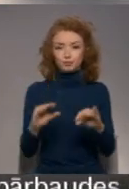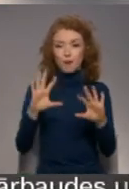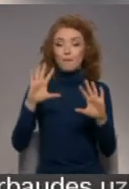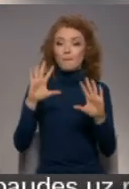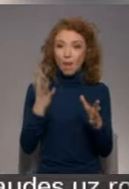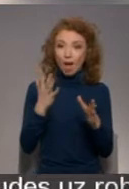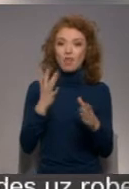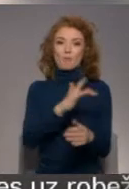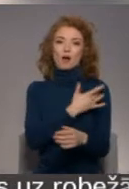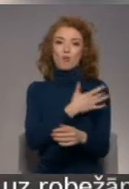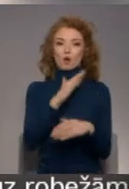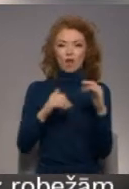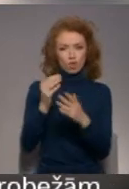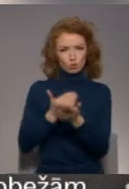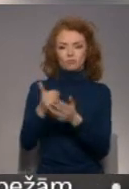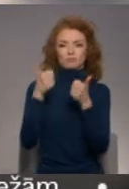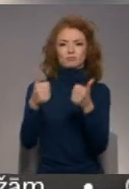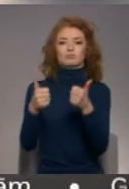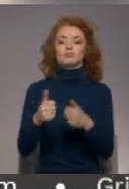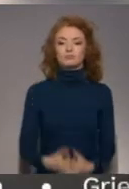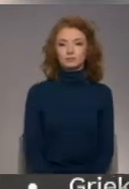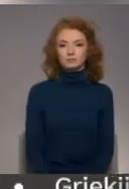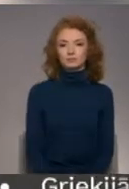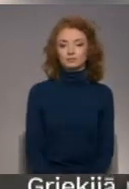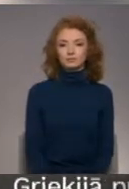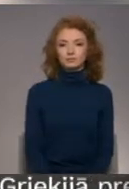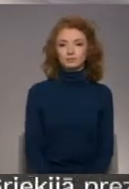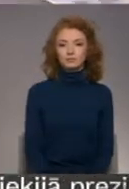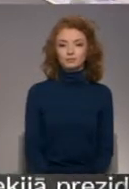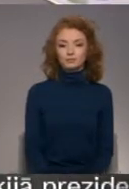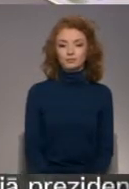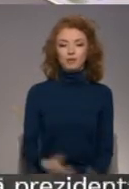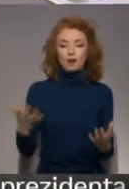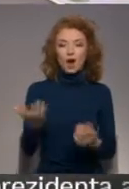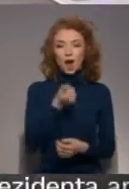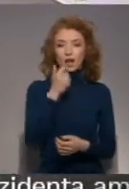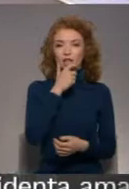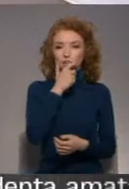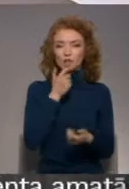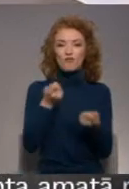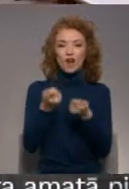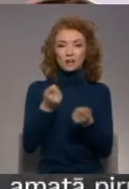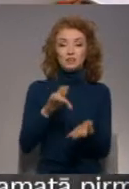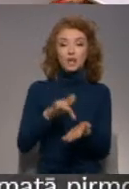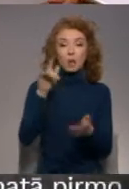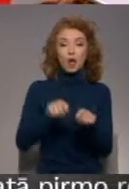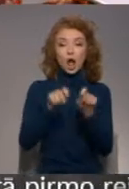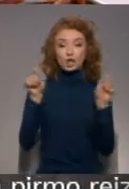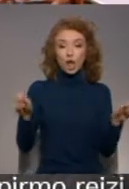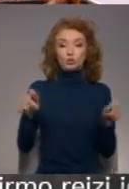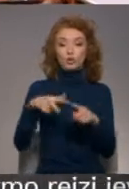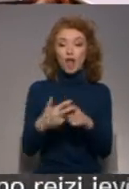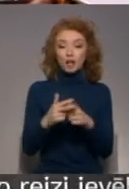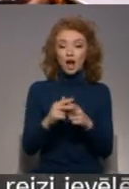kvalitāte nepasliktināšoties, turpina Zemgales televīzija. Ar dispečeru vadības centra atklāšanu Jelgavā